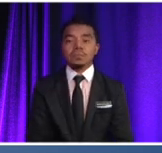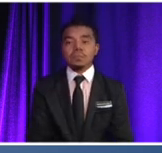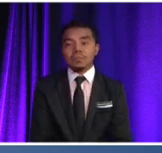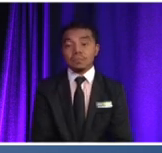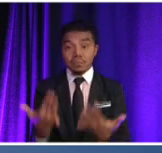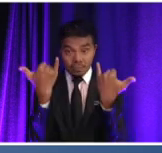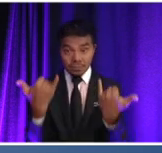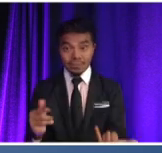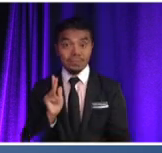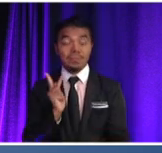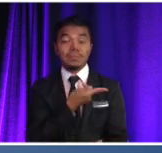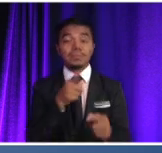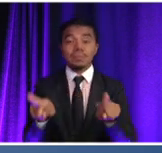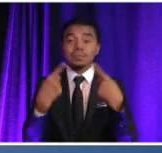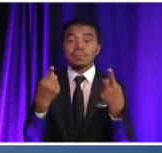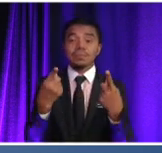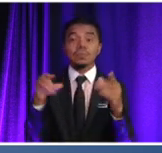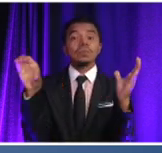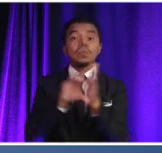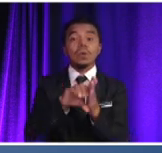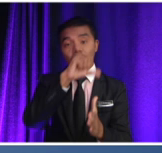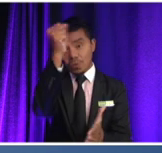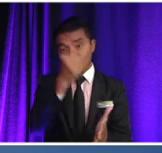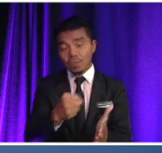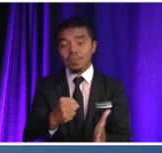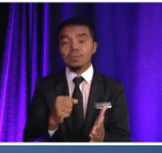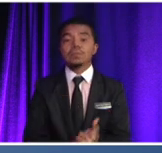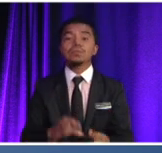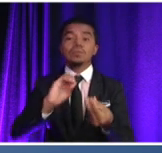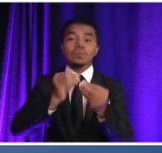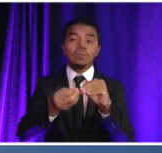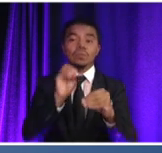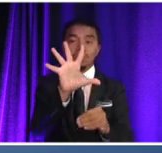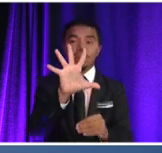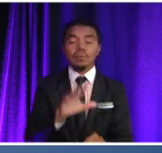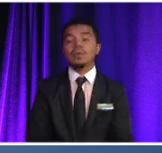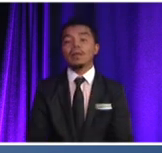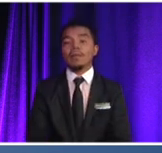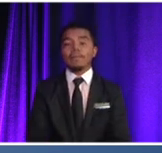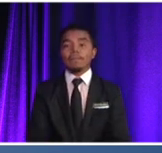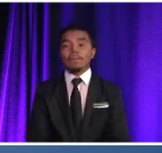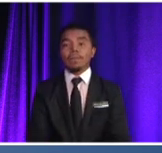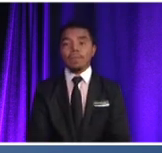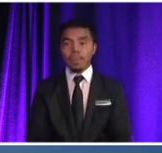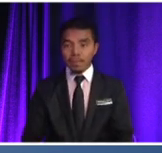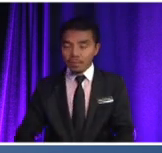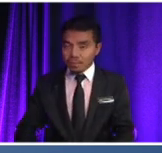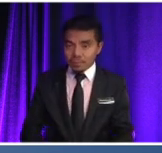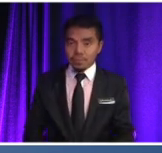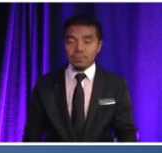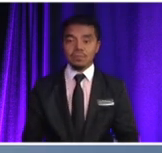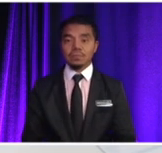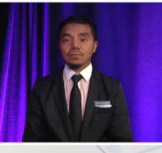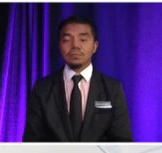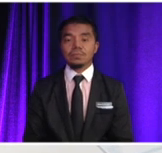kelima siapa yang boleh membantu untuk menjawab solani adalah berkaitan dengan Bentuk